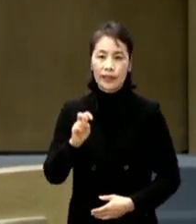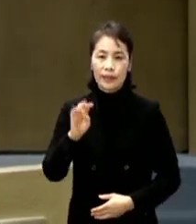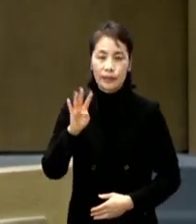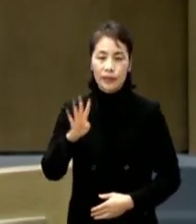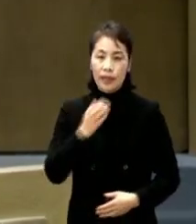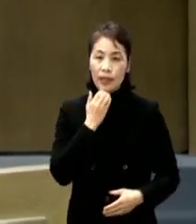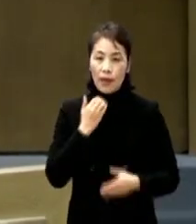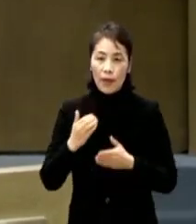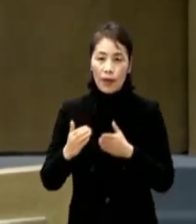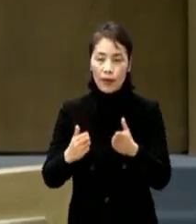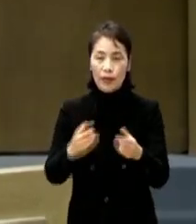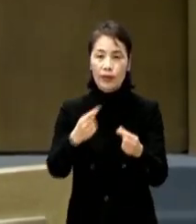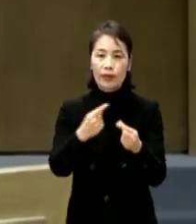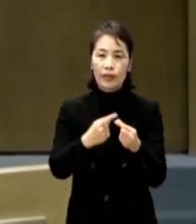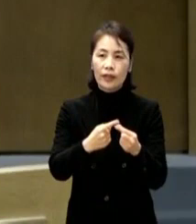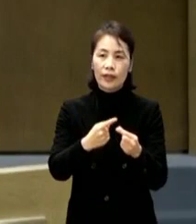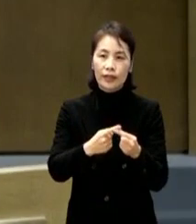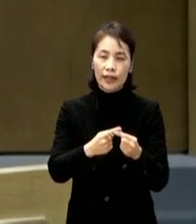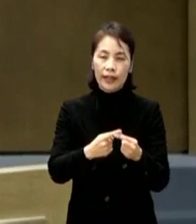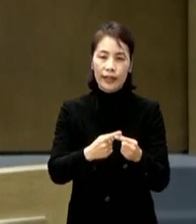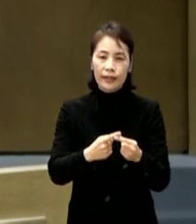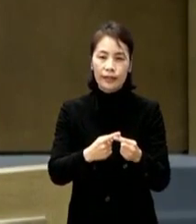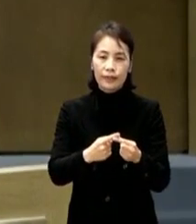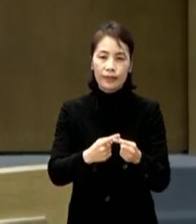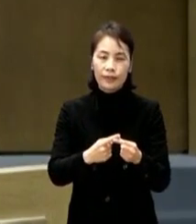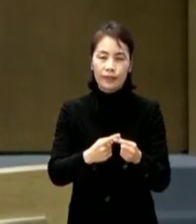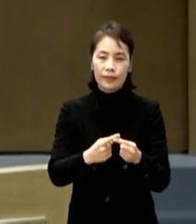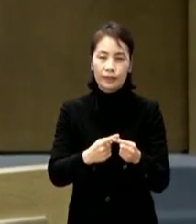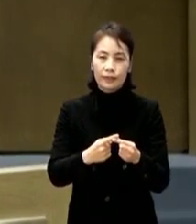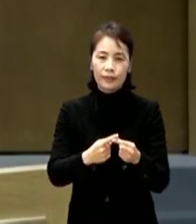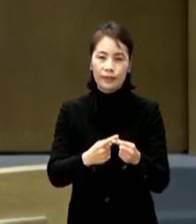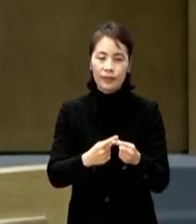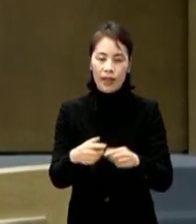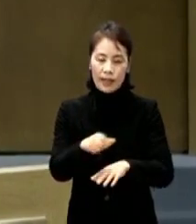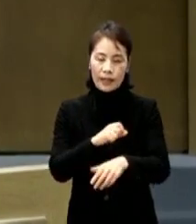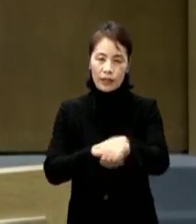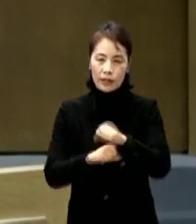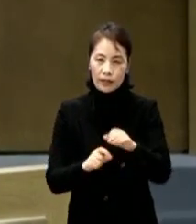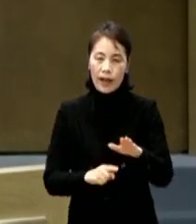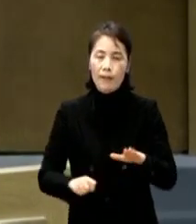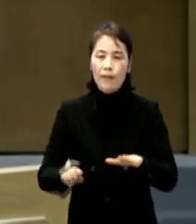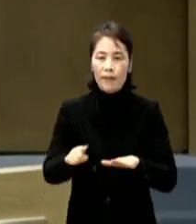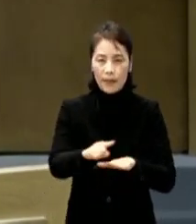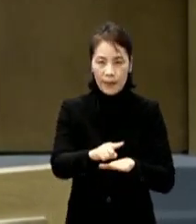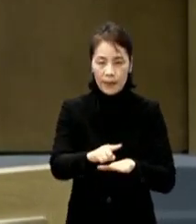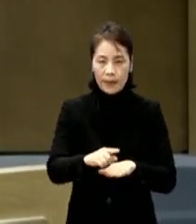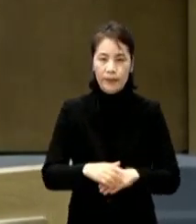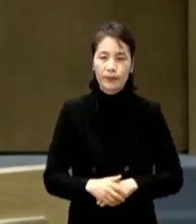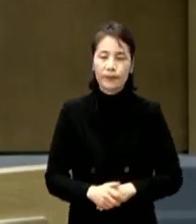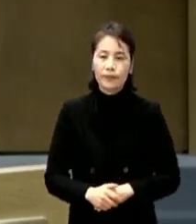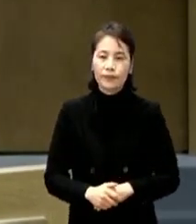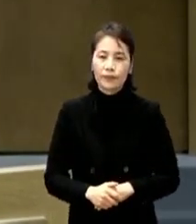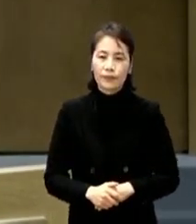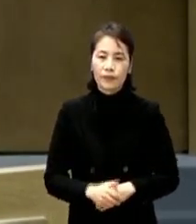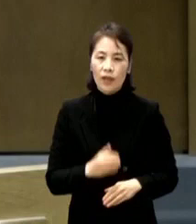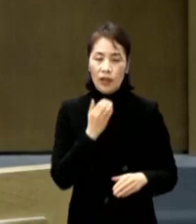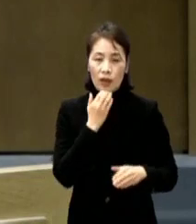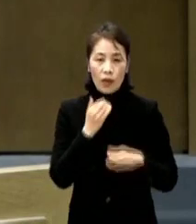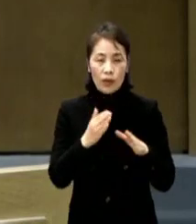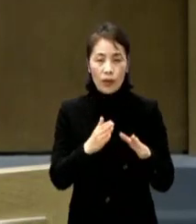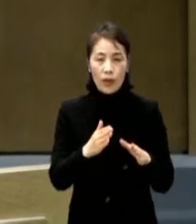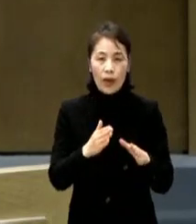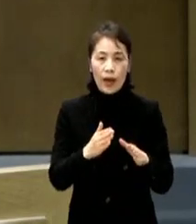2024년의 경기교육은 첫째, 학력 향상 교육 과정을 위해 적극 힘쓰겠습니다. 경기교육에서 말하는